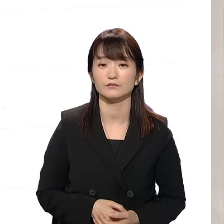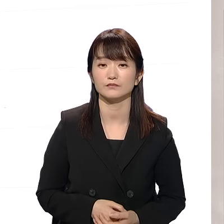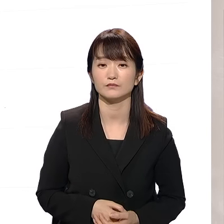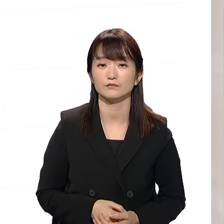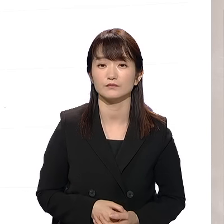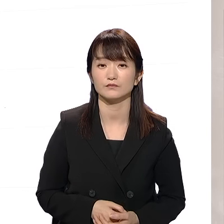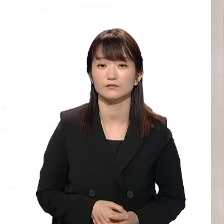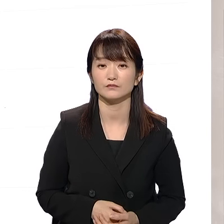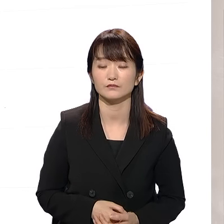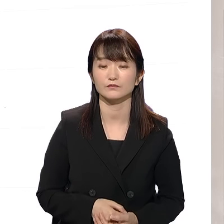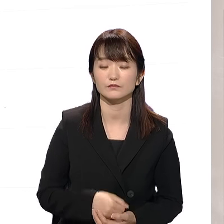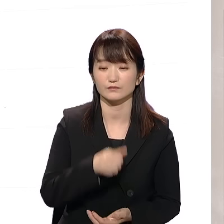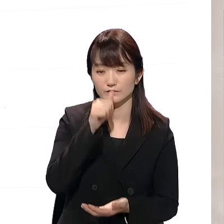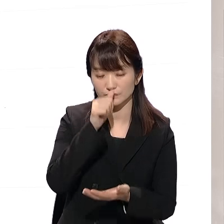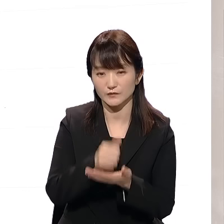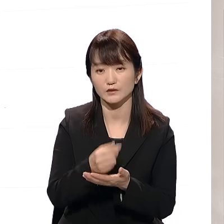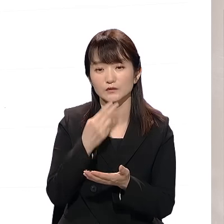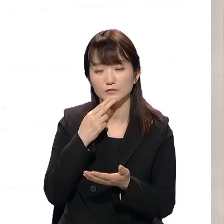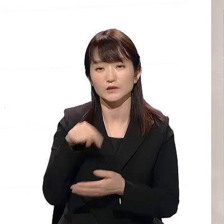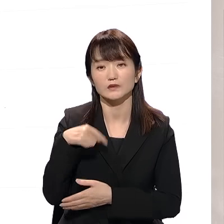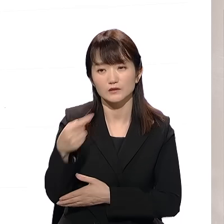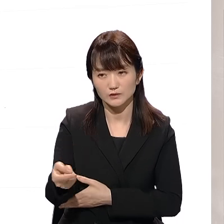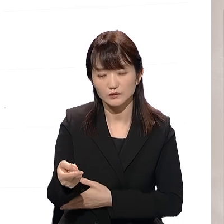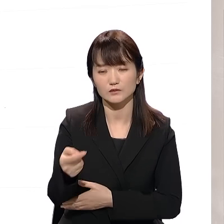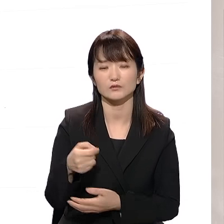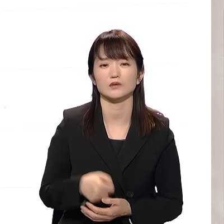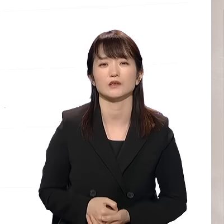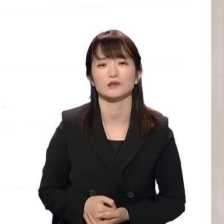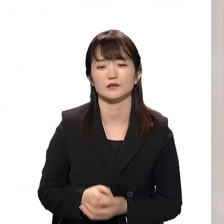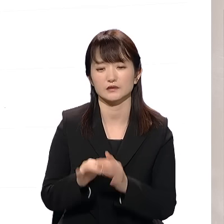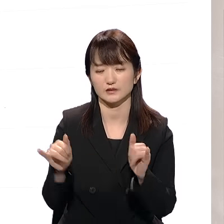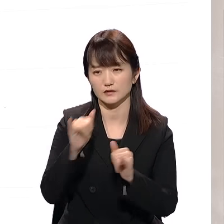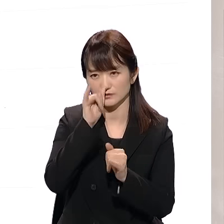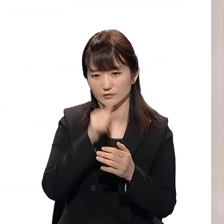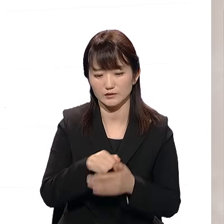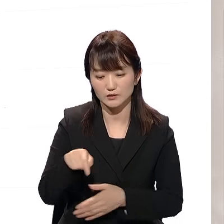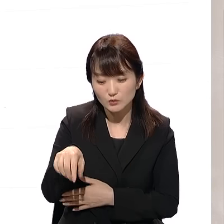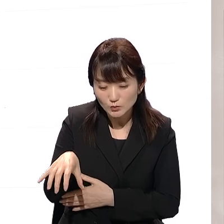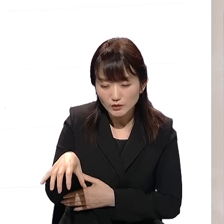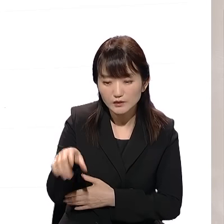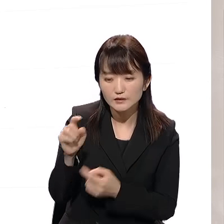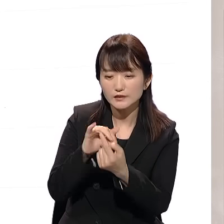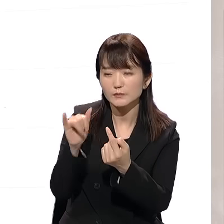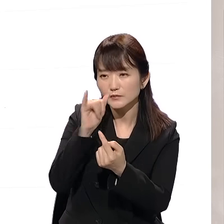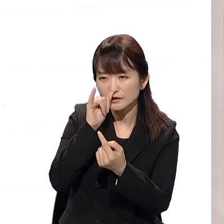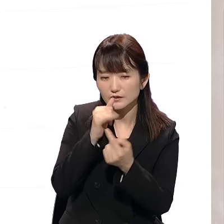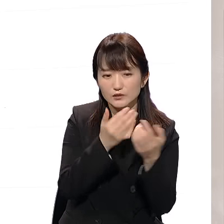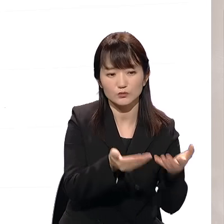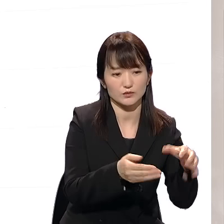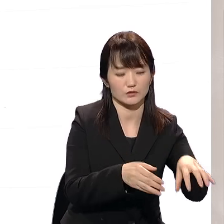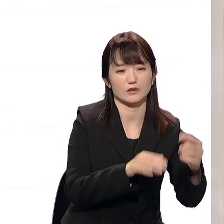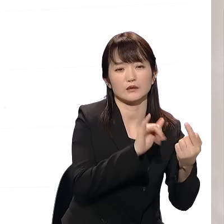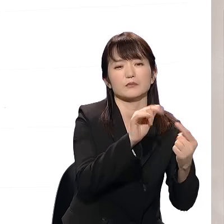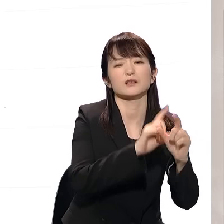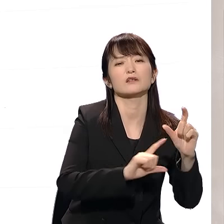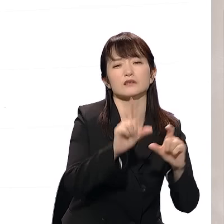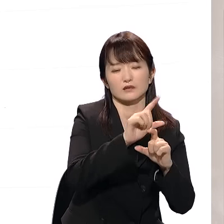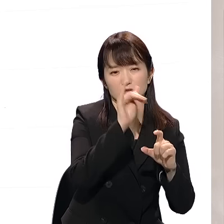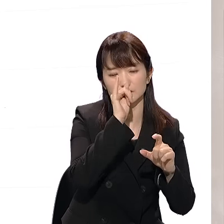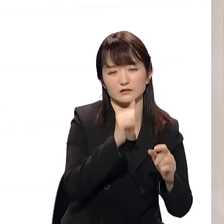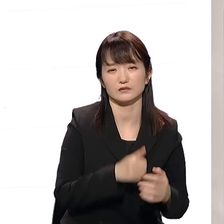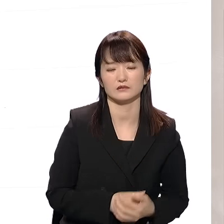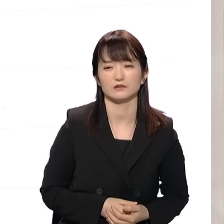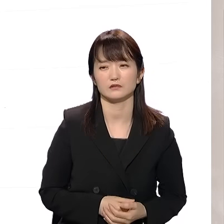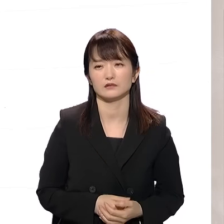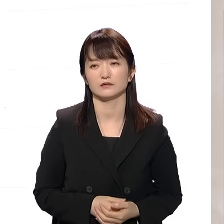하잖아요 근데 병원측에서 이렇게 얘기했다고 합니다 아 그 그 현장에 한 명 있었는데 휴게소에 더 있었어요 아이 아